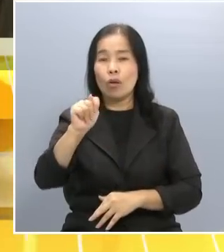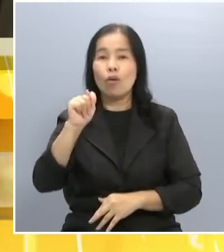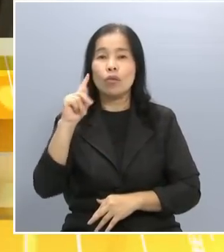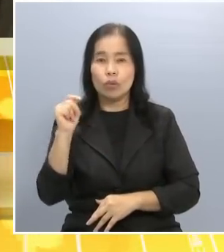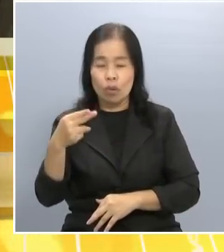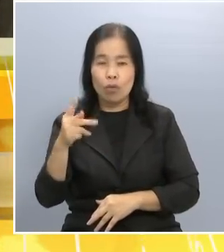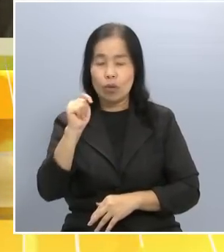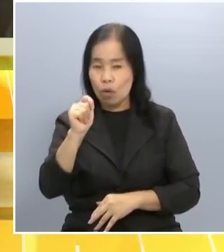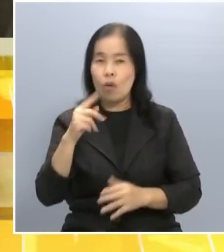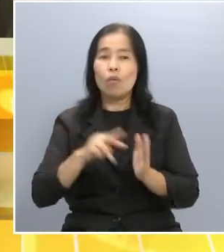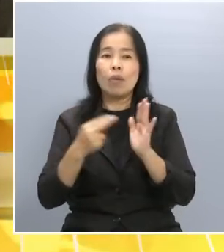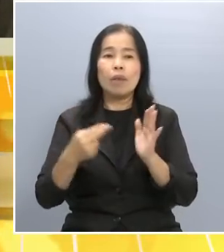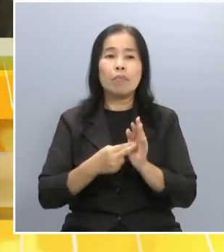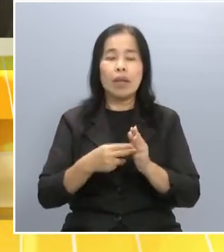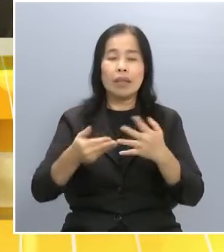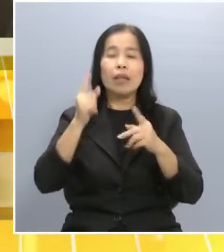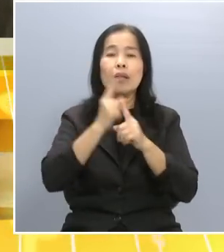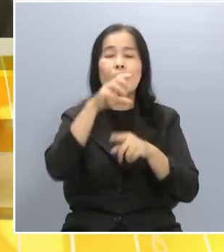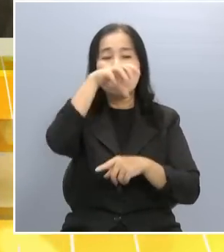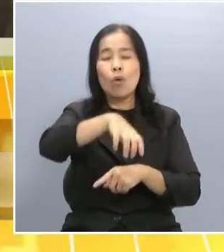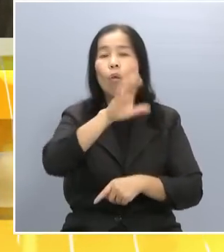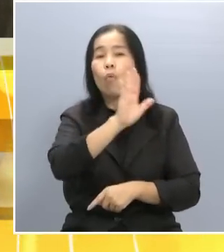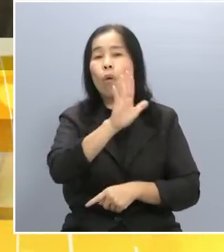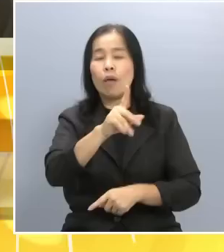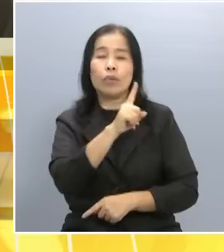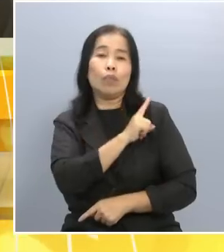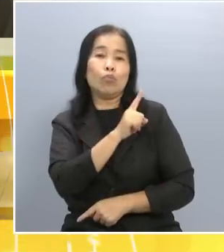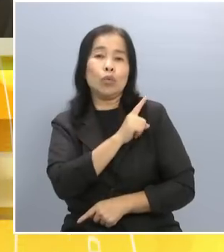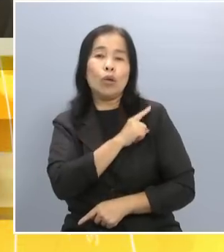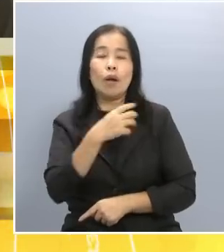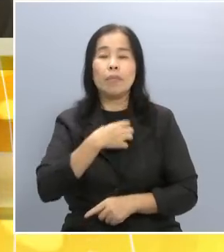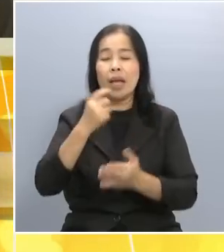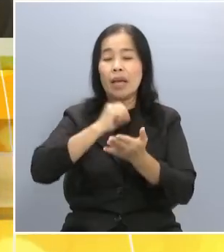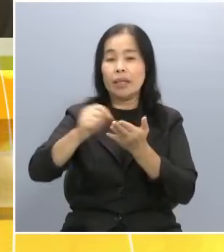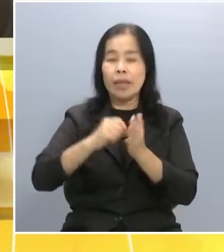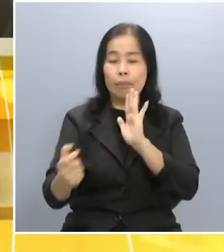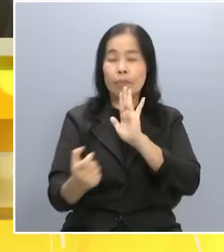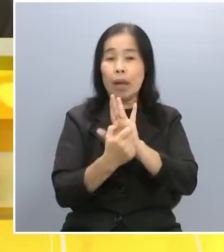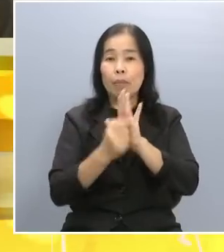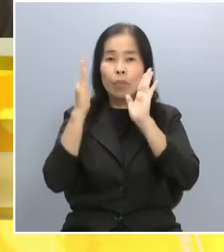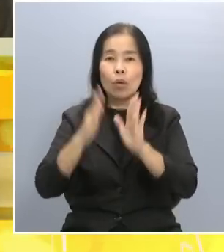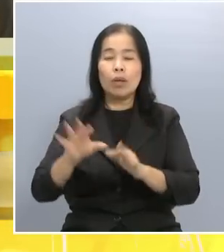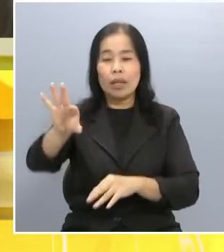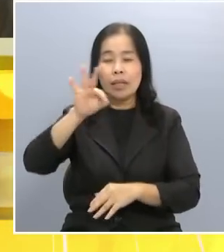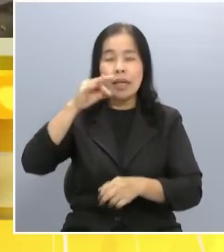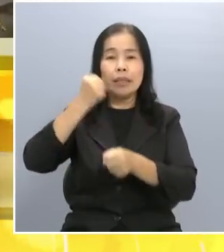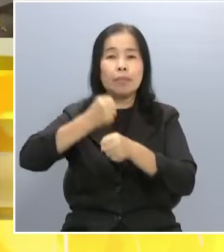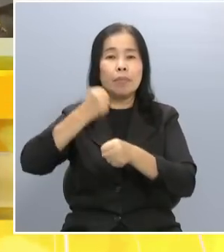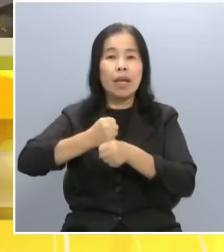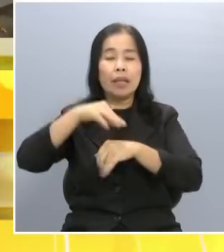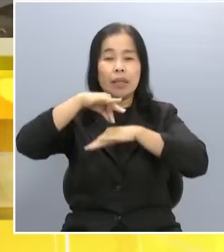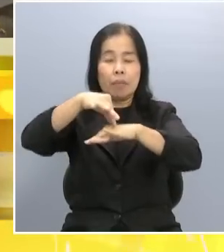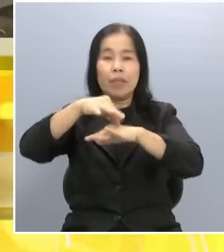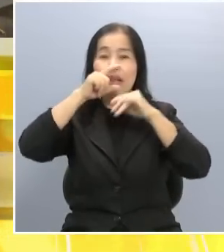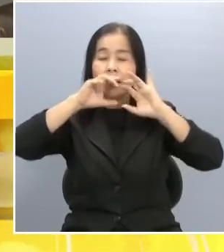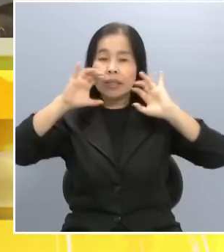แคลนครับเป็นเป็นความต้องการของหน่วยที่จะเขียนสเปคคนที่จะเข้ามาบรรจุรับราชการในระดับรองสารวัตรตรง